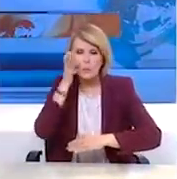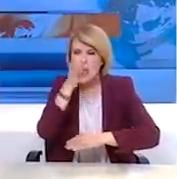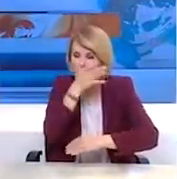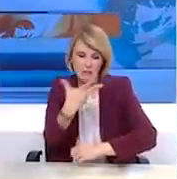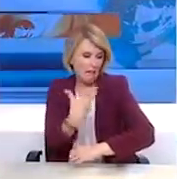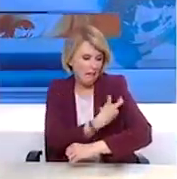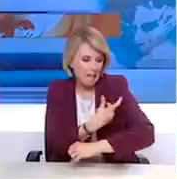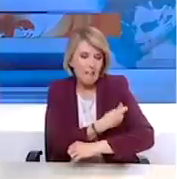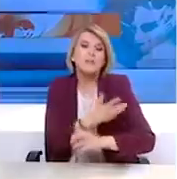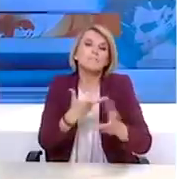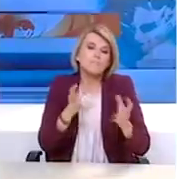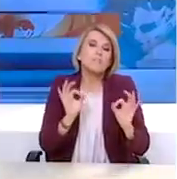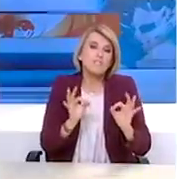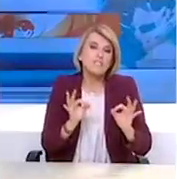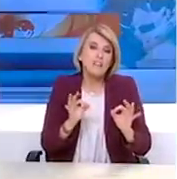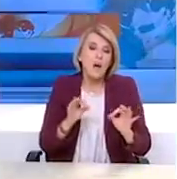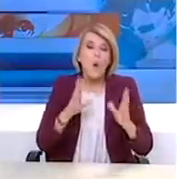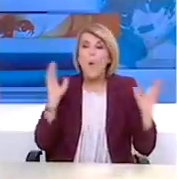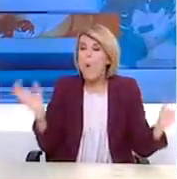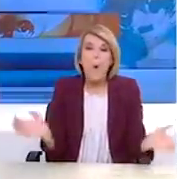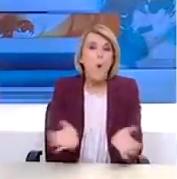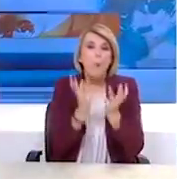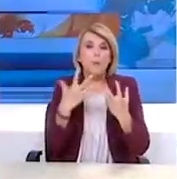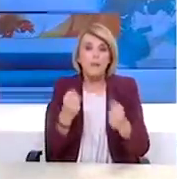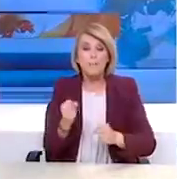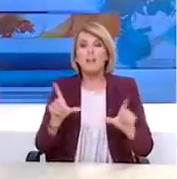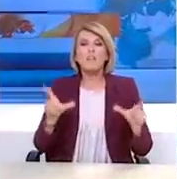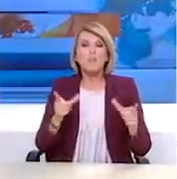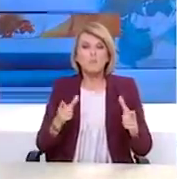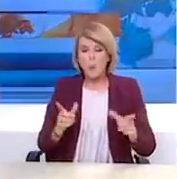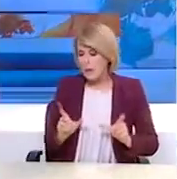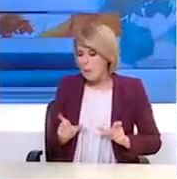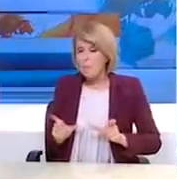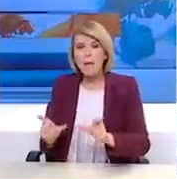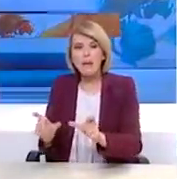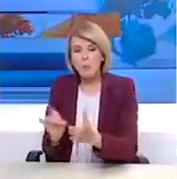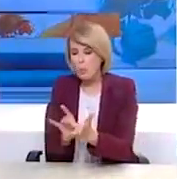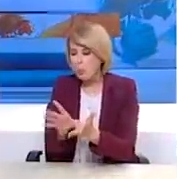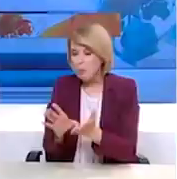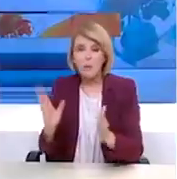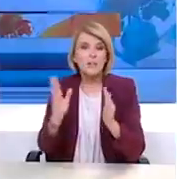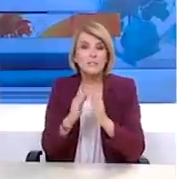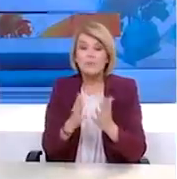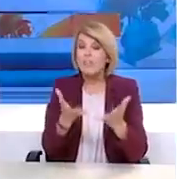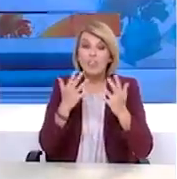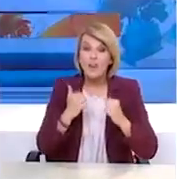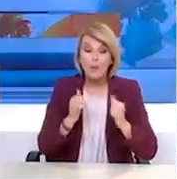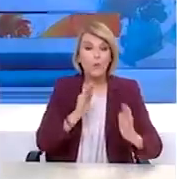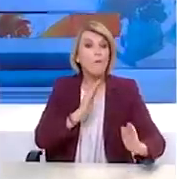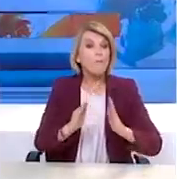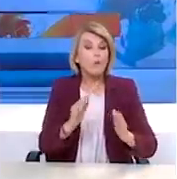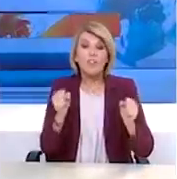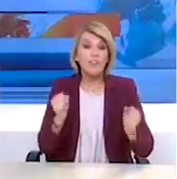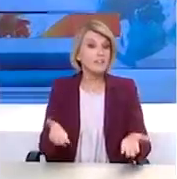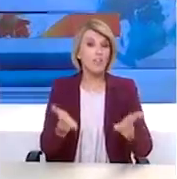Αμερική, όπου άνθρωποι οι οποίοι είναι φτωχοί, κοινωνικά περιθωριοποιημένοι, άστεγοι, δεν έχουν την κατάλληλη φροντίδα υγείας